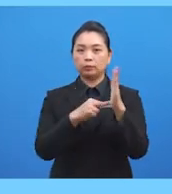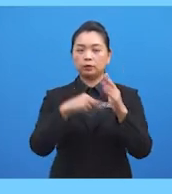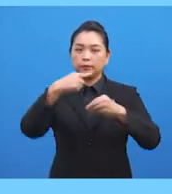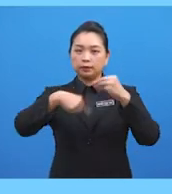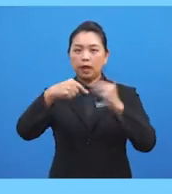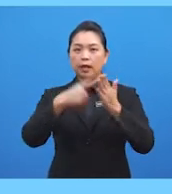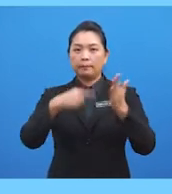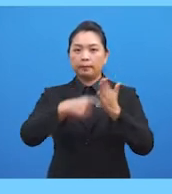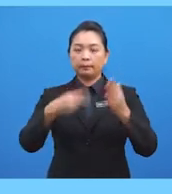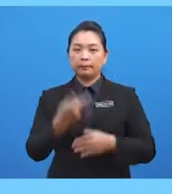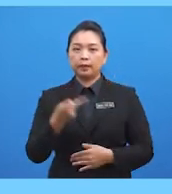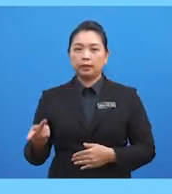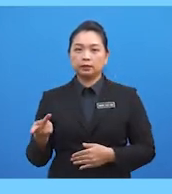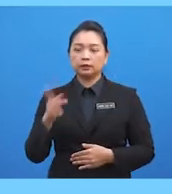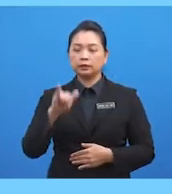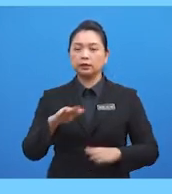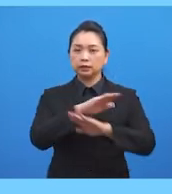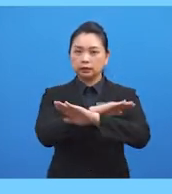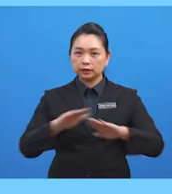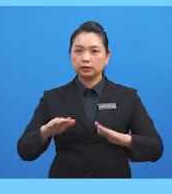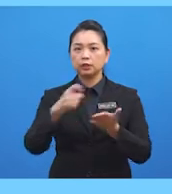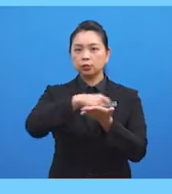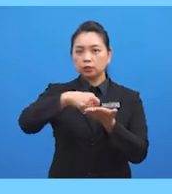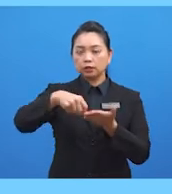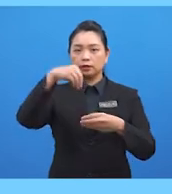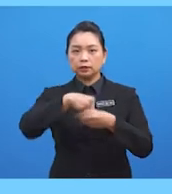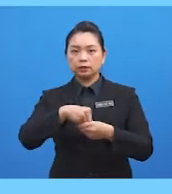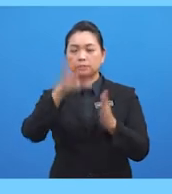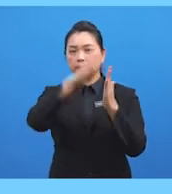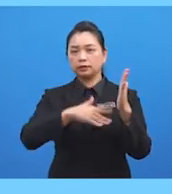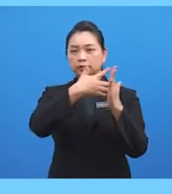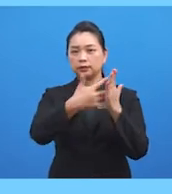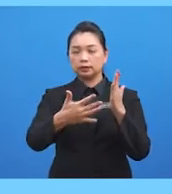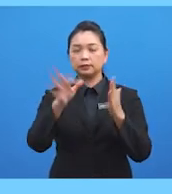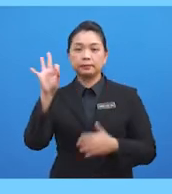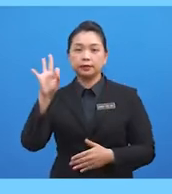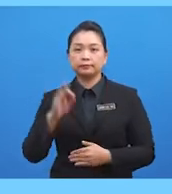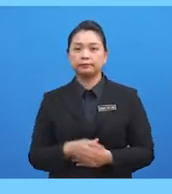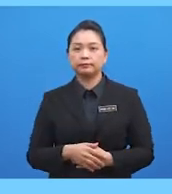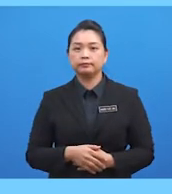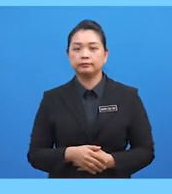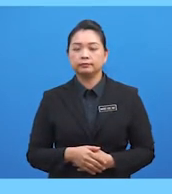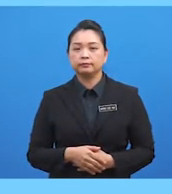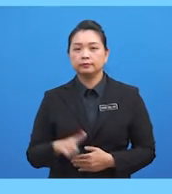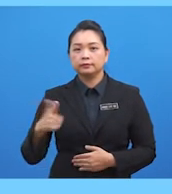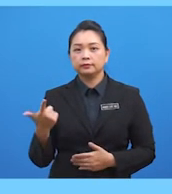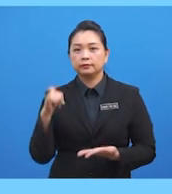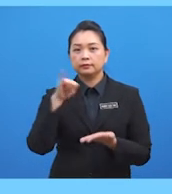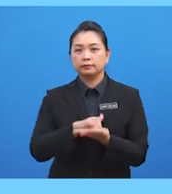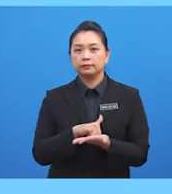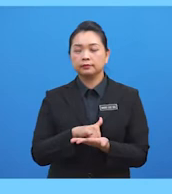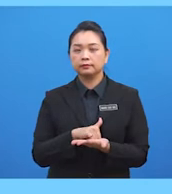mengenai apa-apa perkara yang tidak dinyatakan dalam jadual ke-9. Selain